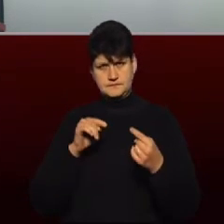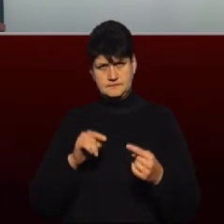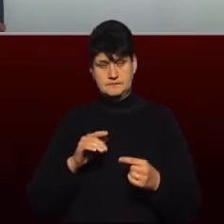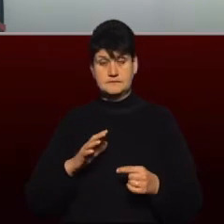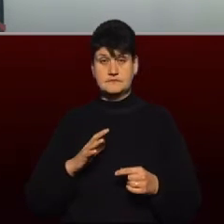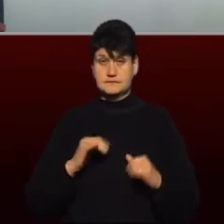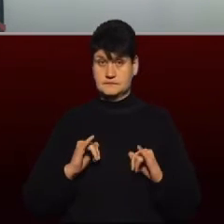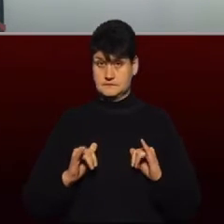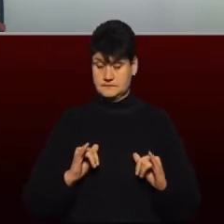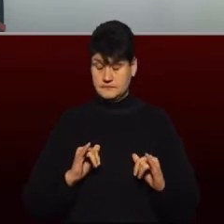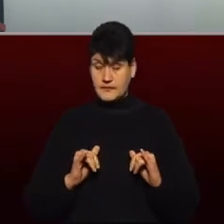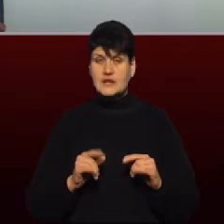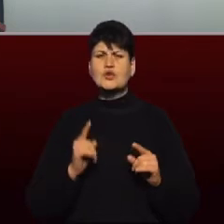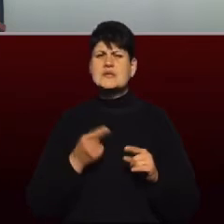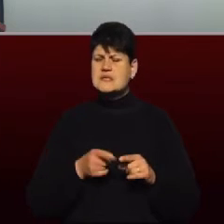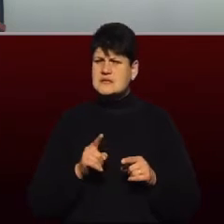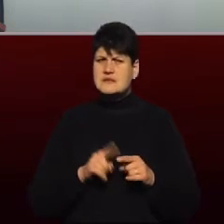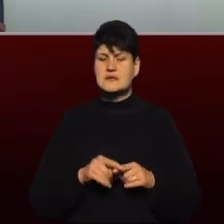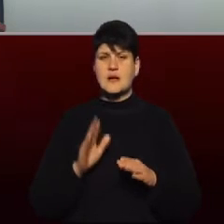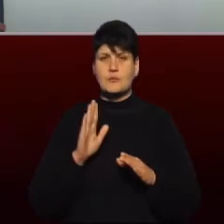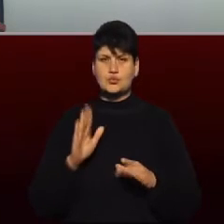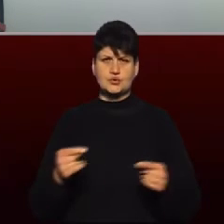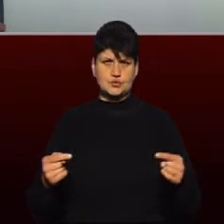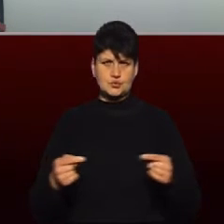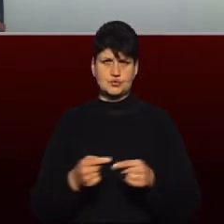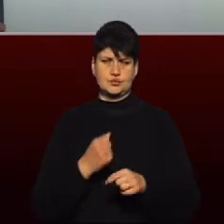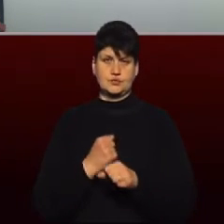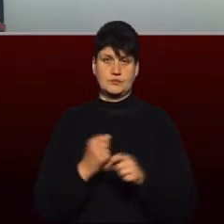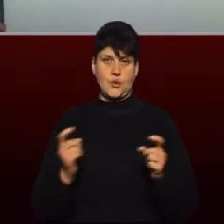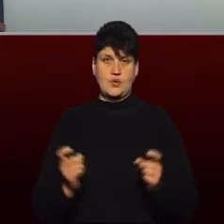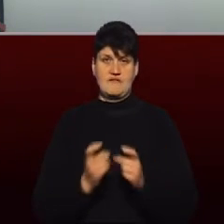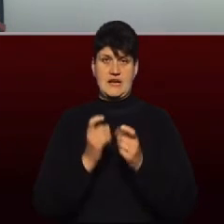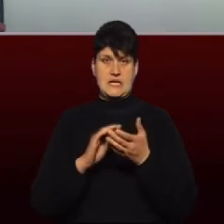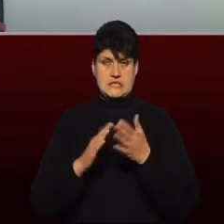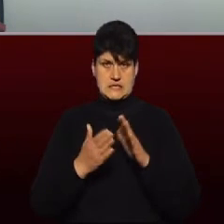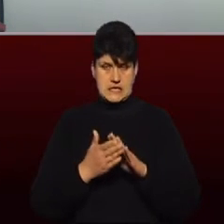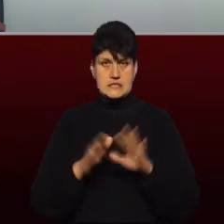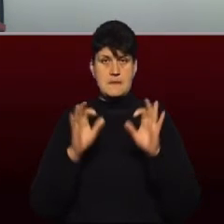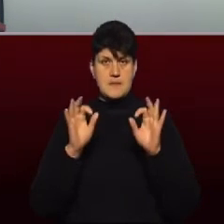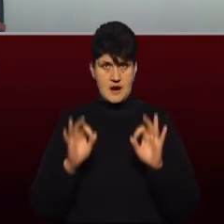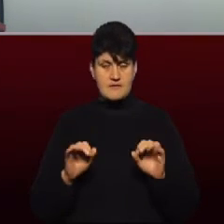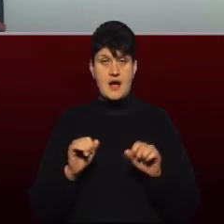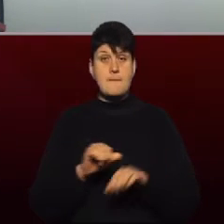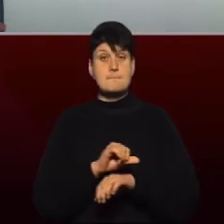буде вести до конфліктних ситуацій. Тобто, чи правильно можна сказати? А межові конфліктні